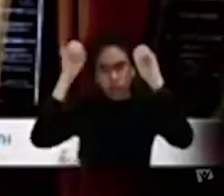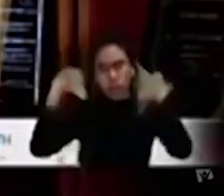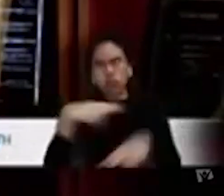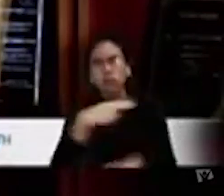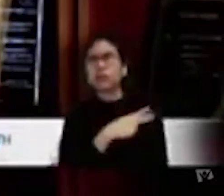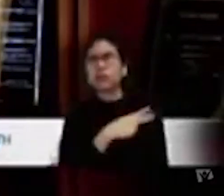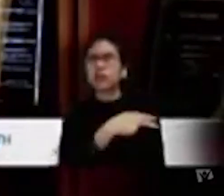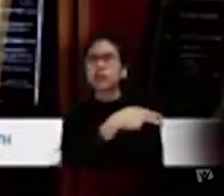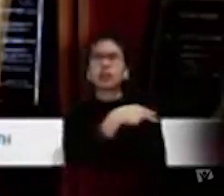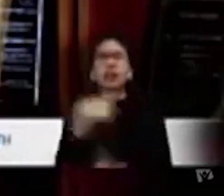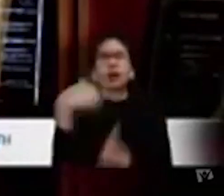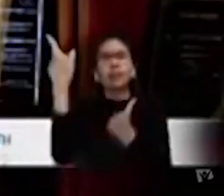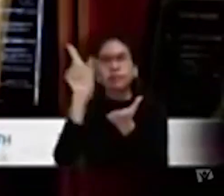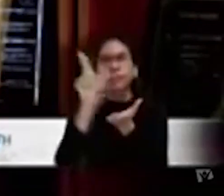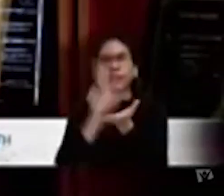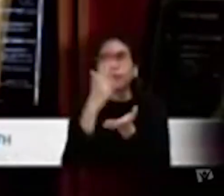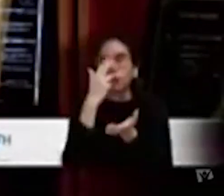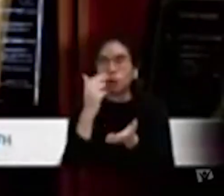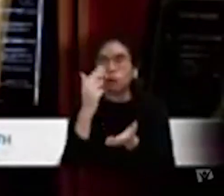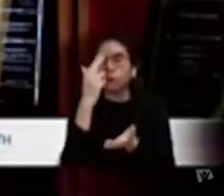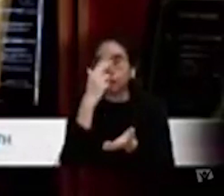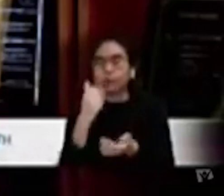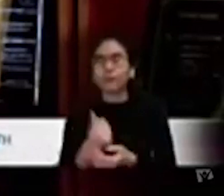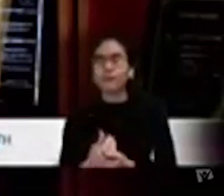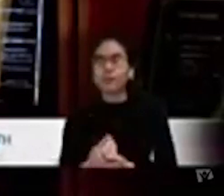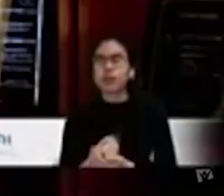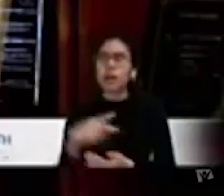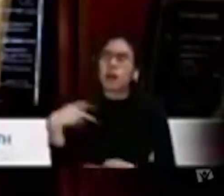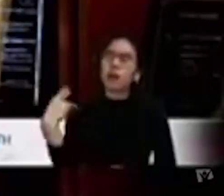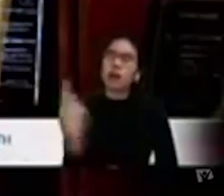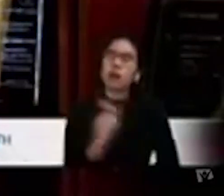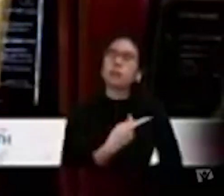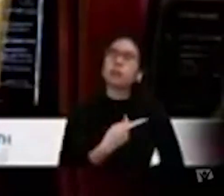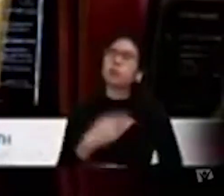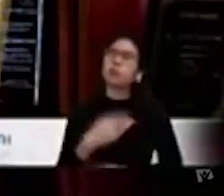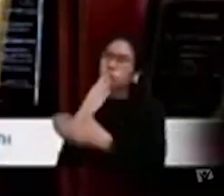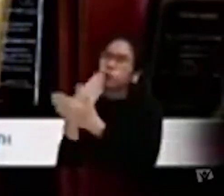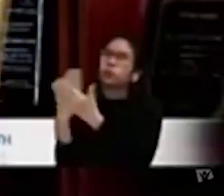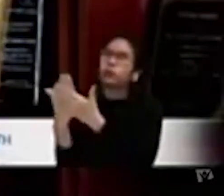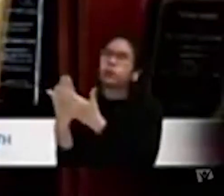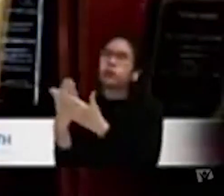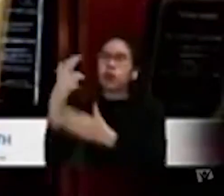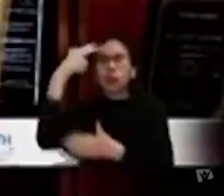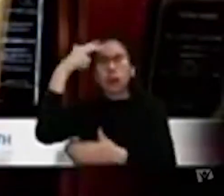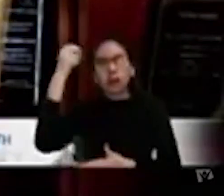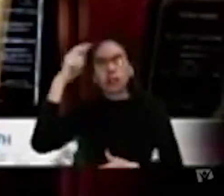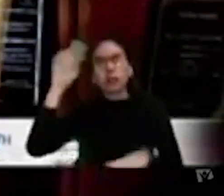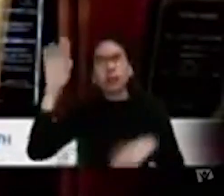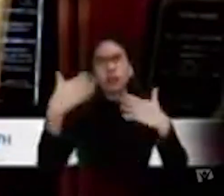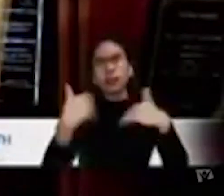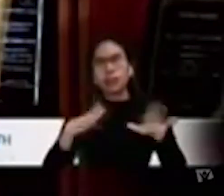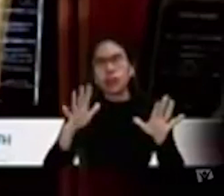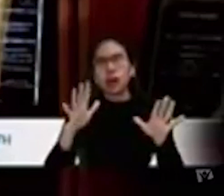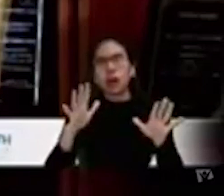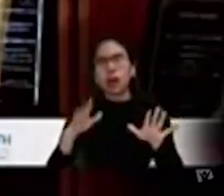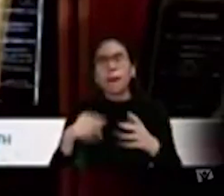ini. Kami mengucap syukur ya Tuhan, karena Tuhan telah memilih para pemimpin kami,